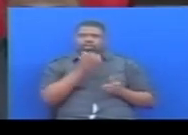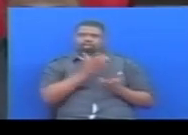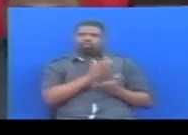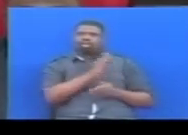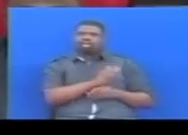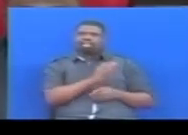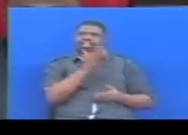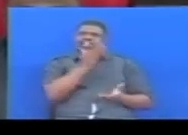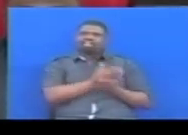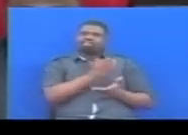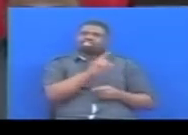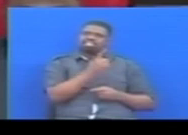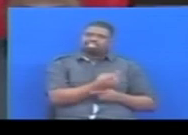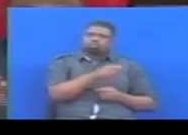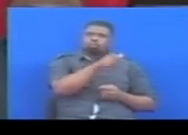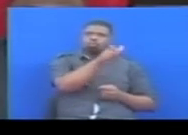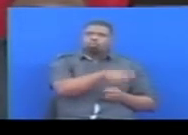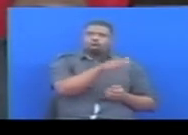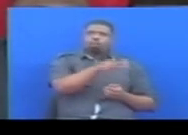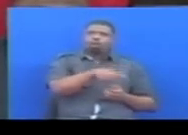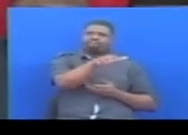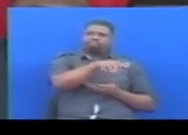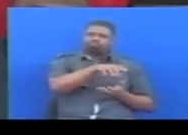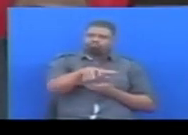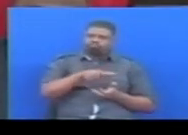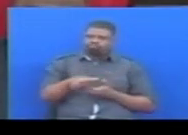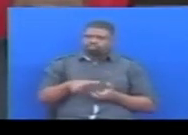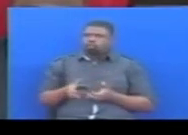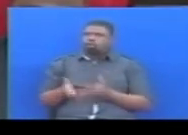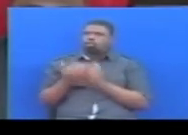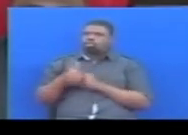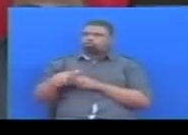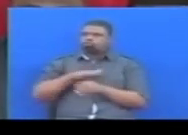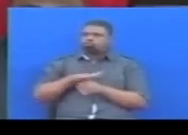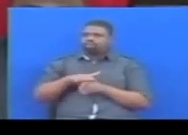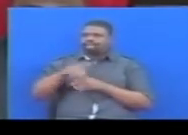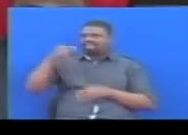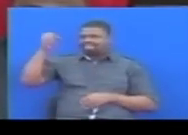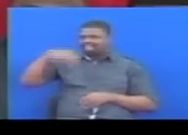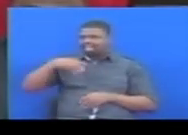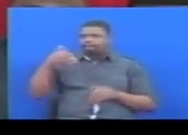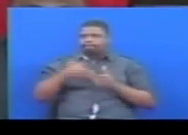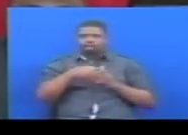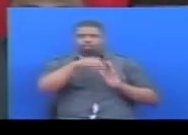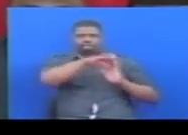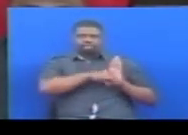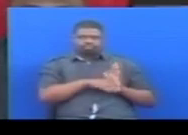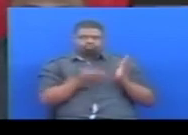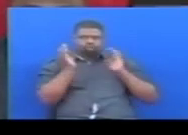wavuvi wa Ziwa Victoria ili waendelee kutumia taa za sola mpaka pale utaratibu utakapokuwa umekamilika?